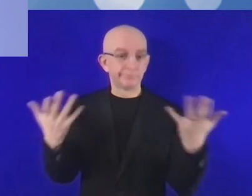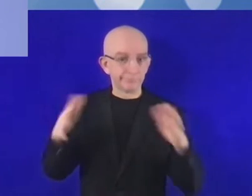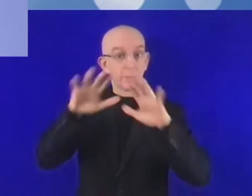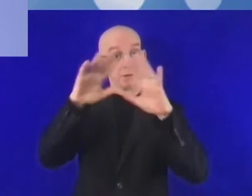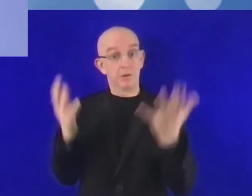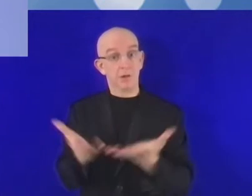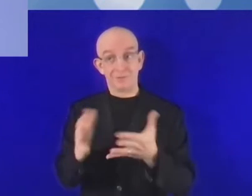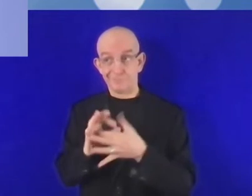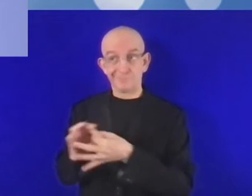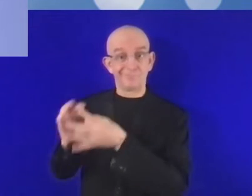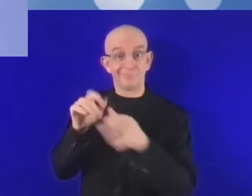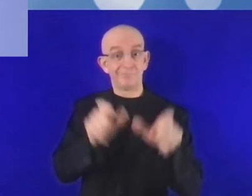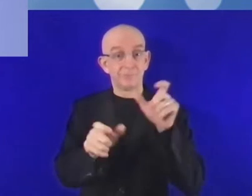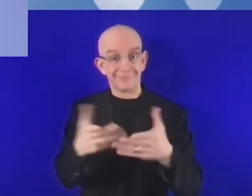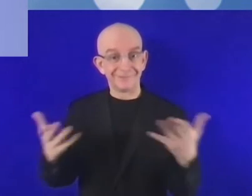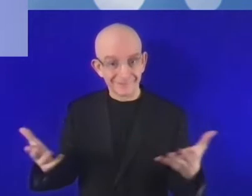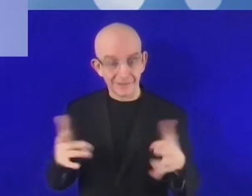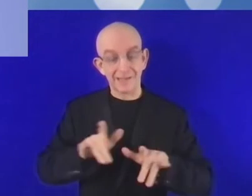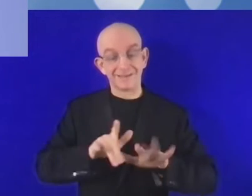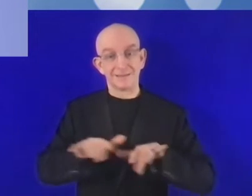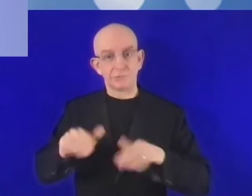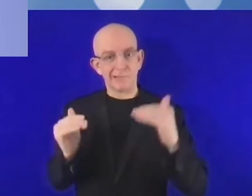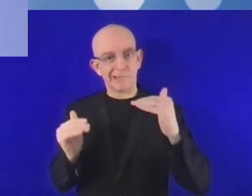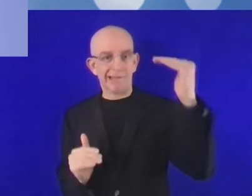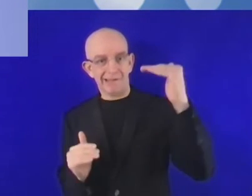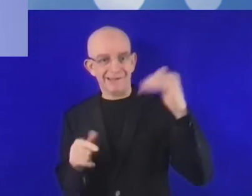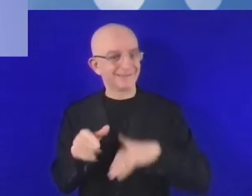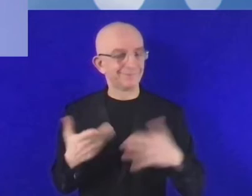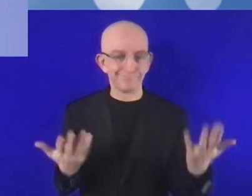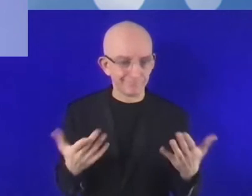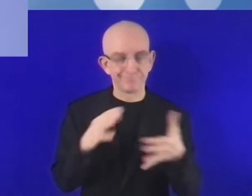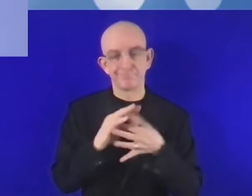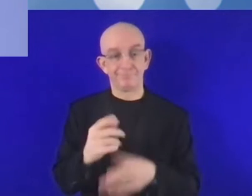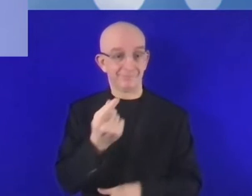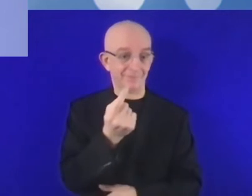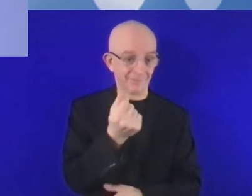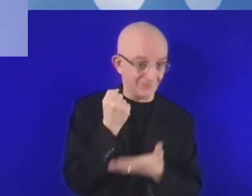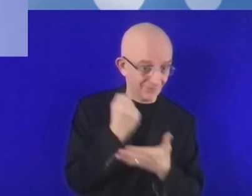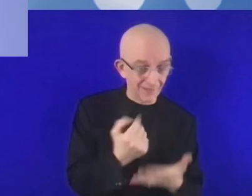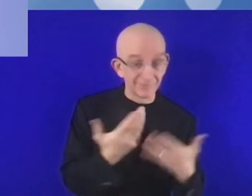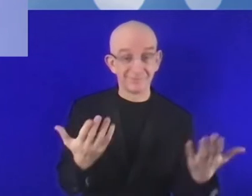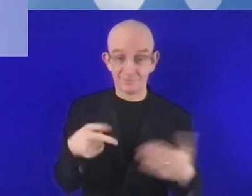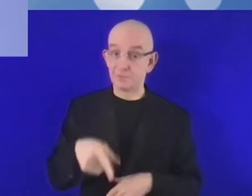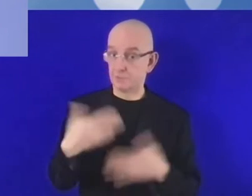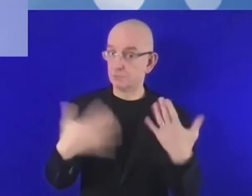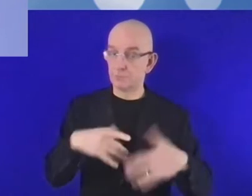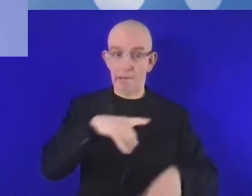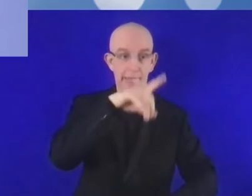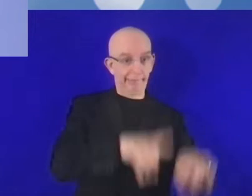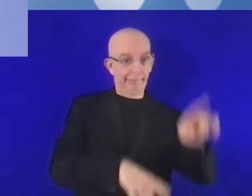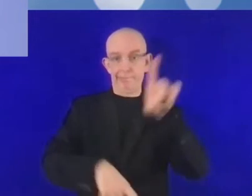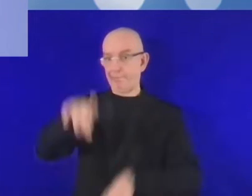вызовах, я думаю, что именно вот этот цифровой разрыв и разрыв